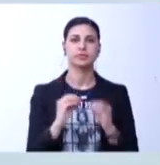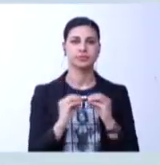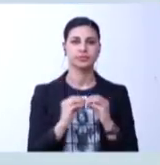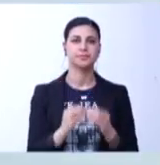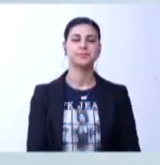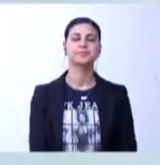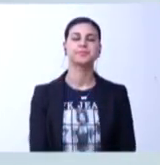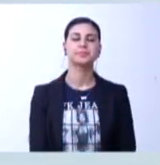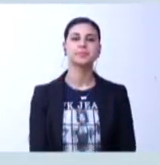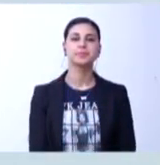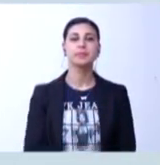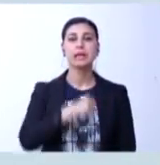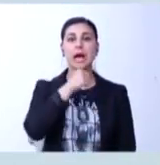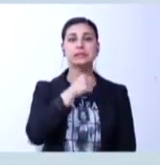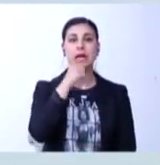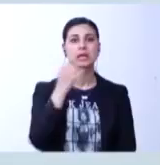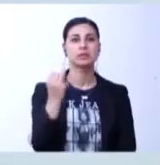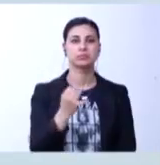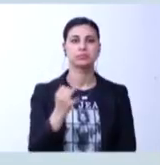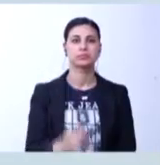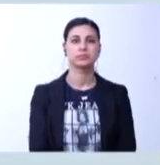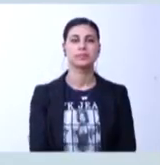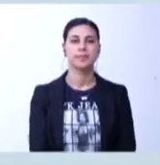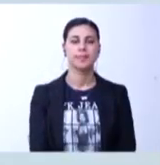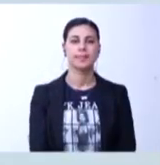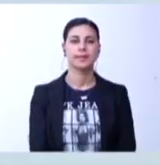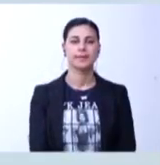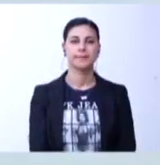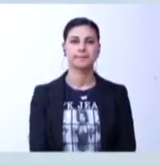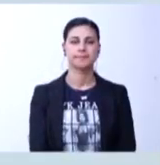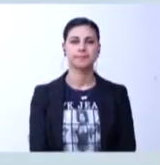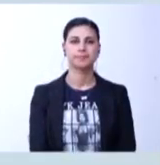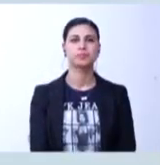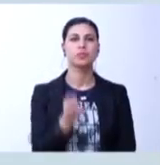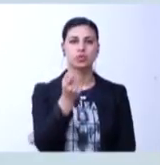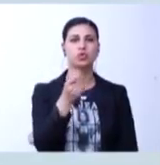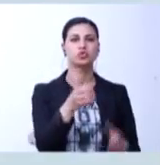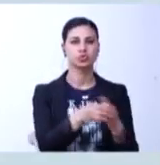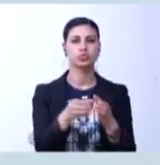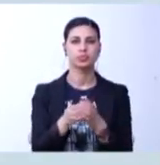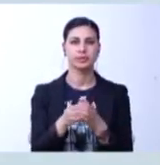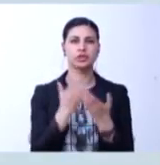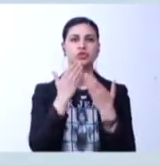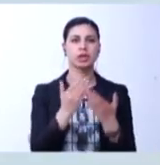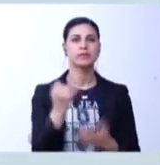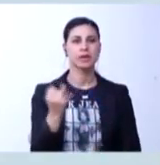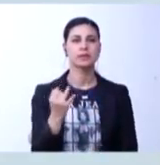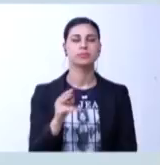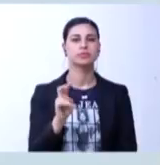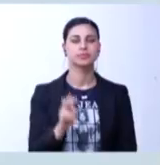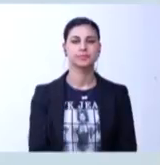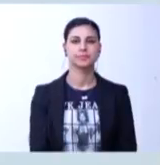ეს განუყოფელია. ასაკი. ასაკთან დაკავშირებით არის გარკვეული ჯგუფი კითხვების, რომელიც გულისხმობს